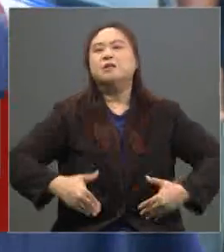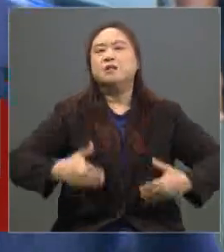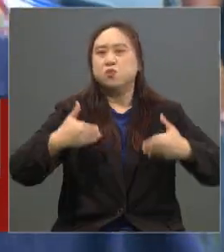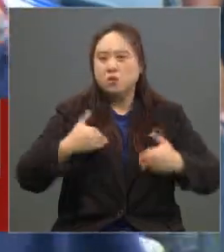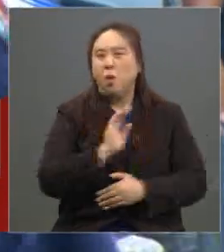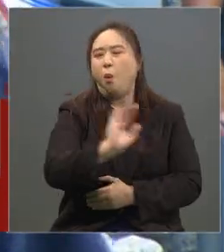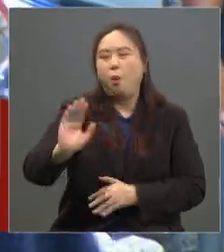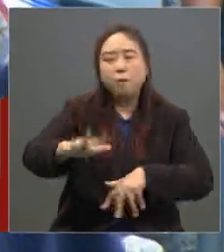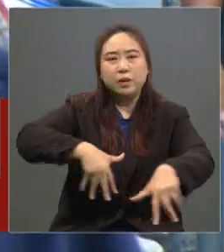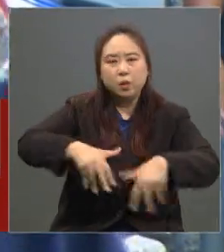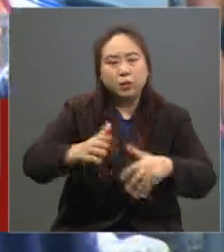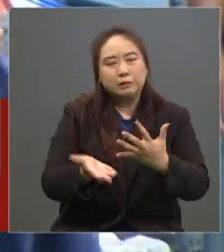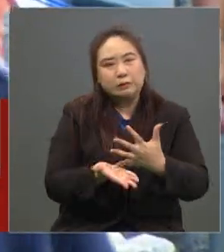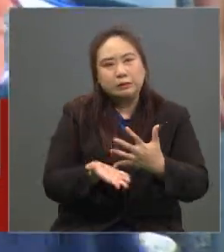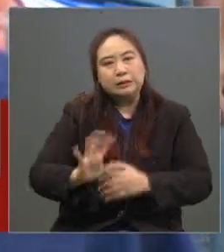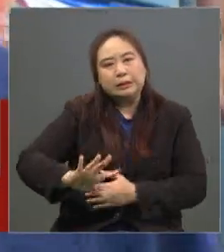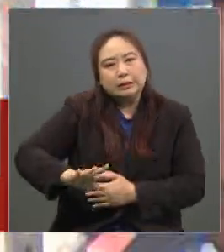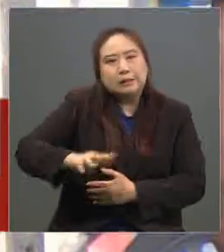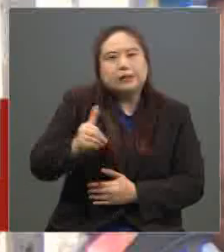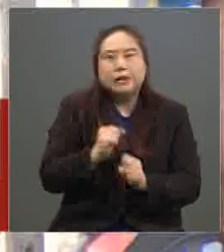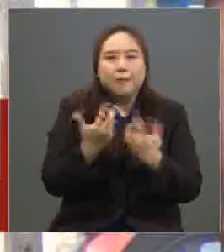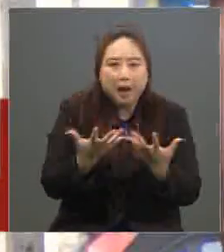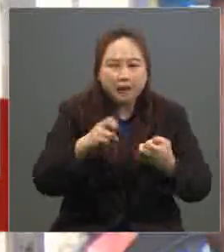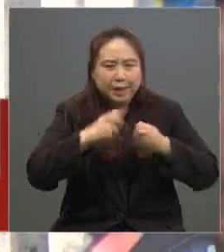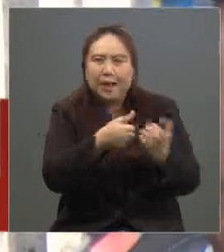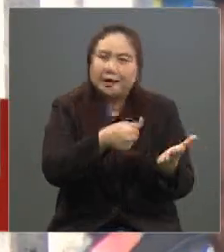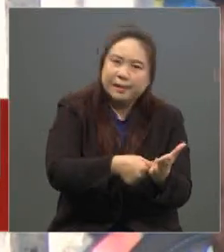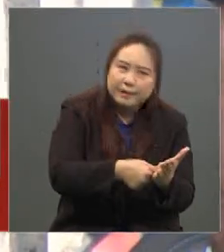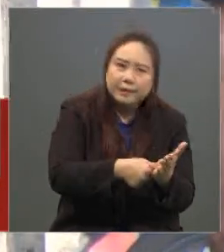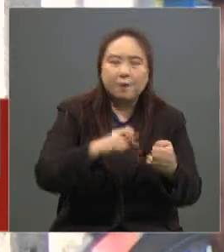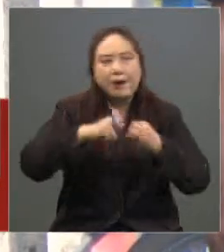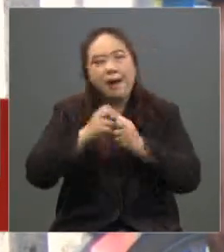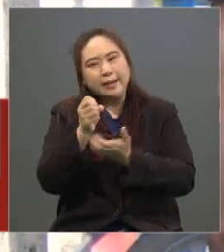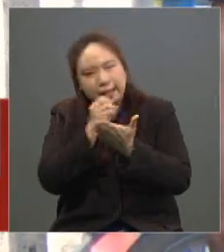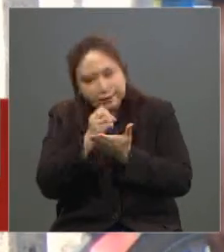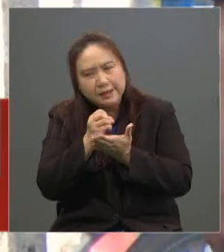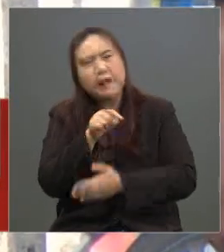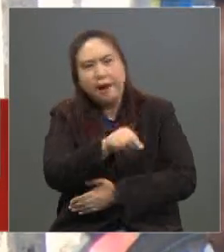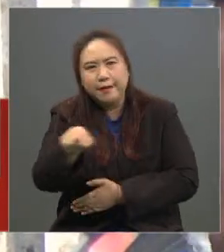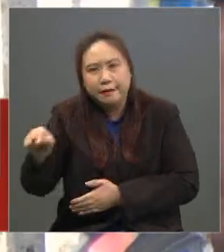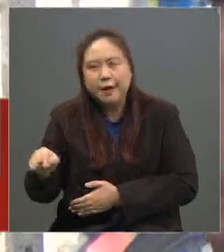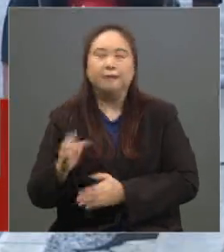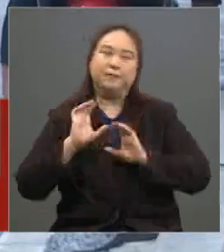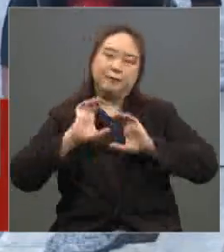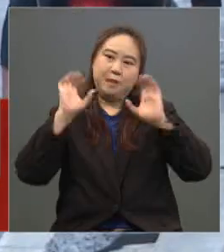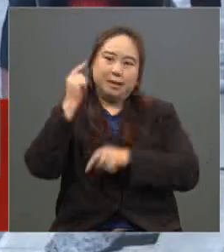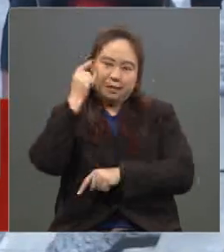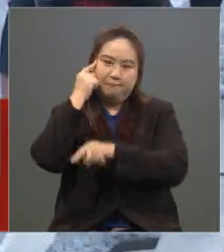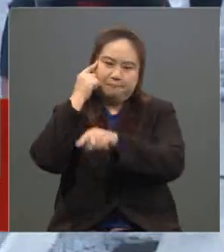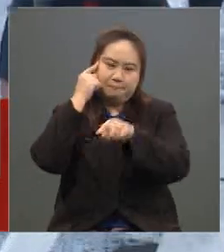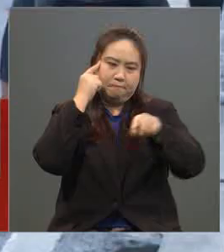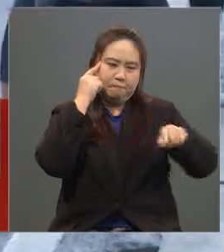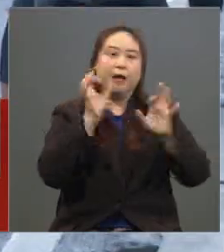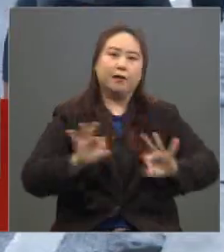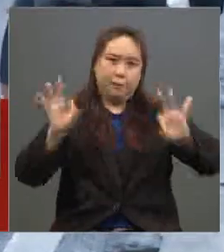ความเป็นอยู่ของประชาชนปัญหาหนี้นอกระบบปัญหายาเสพติดซึ่งสิ่งเหล่านี้ล้วนแต่เป็นสิ่งที่รัฐบาลให้ความสำคัญแล้วท่านก็ไม่